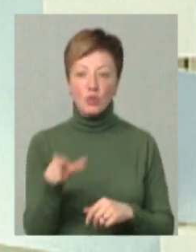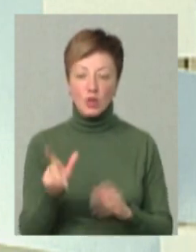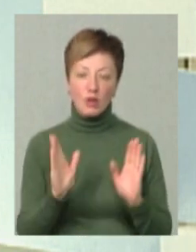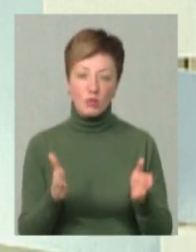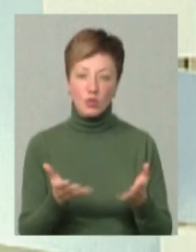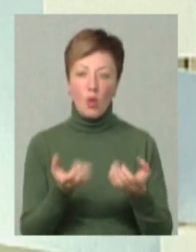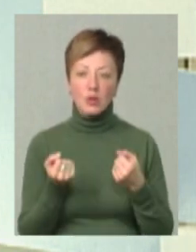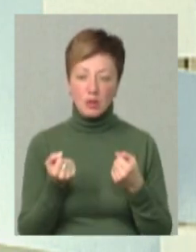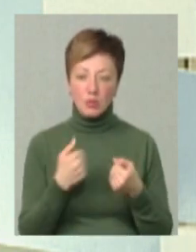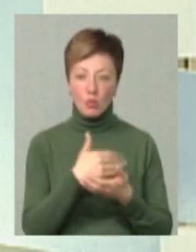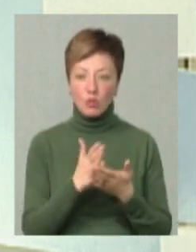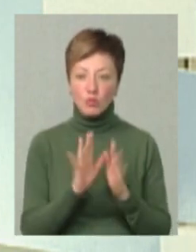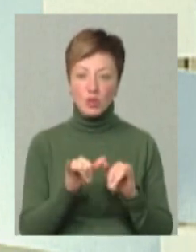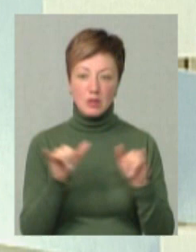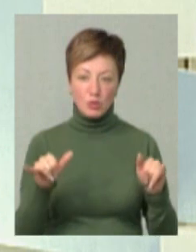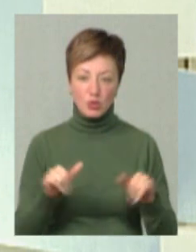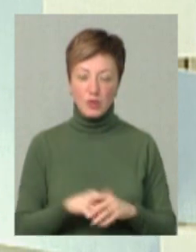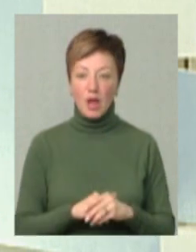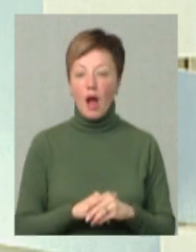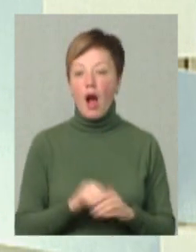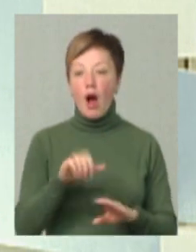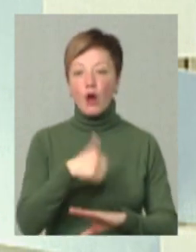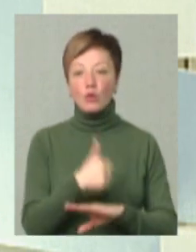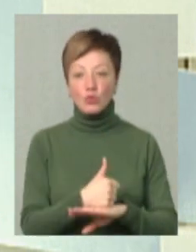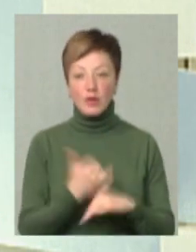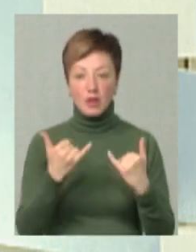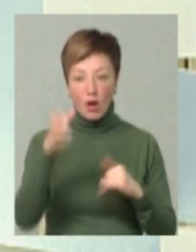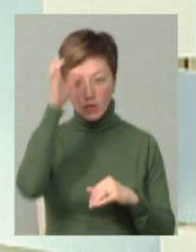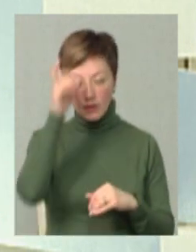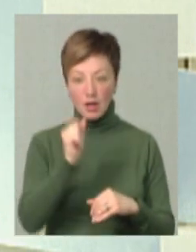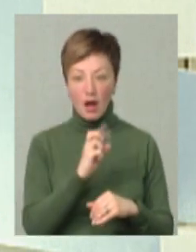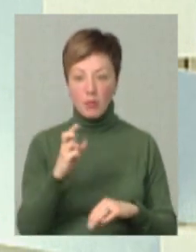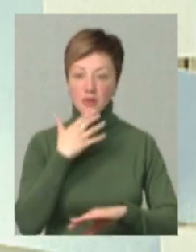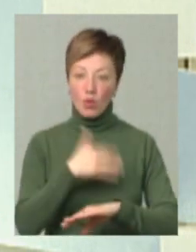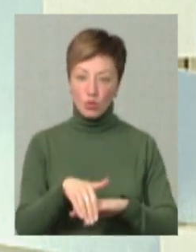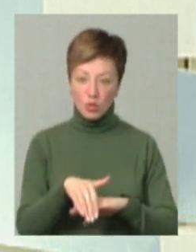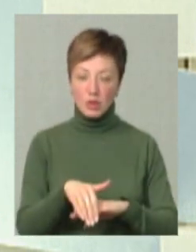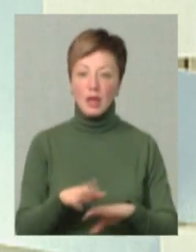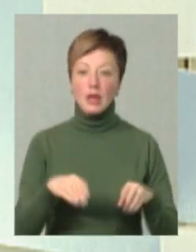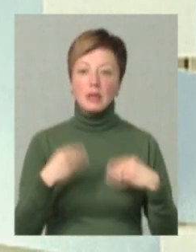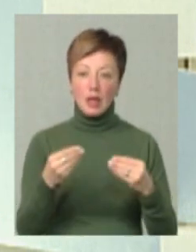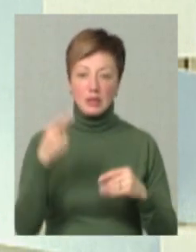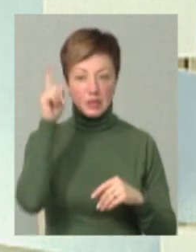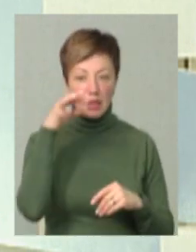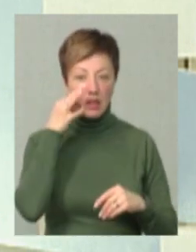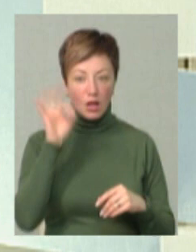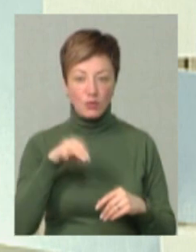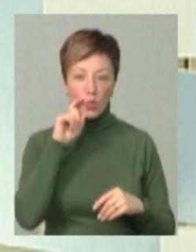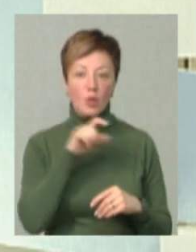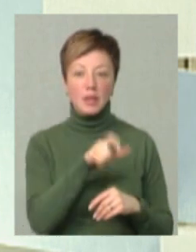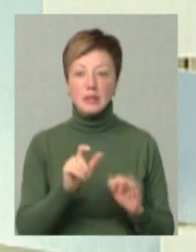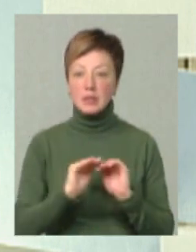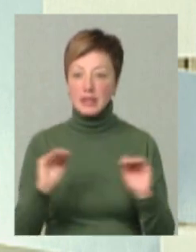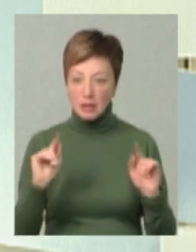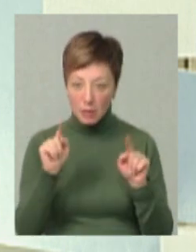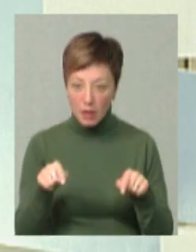їх отримувати, послуги, буде збільшуватися. А ключове для освітніх хабів за кордоном – це дати знання і навички українським дітям